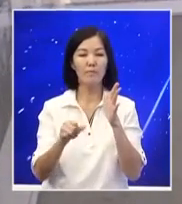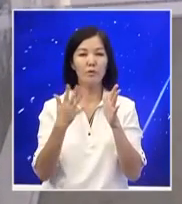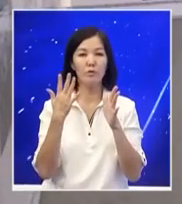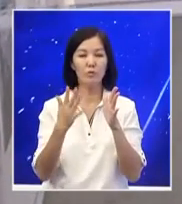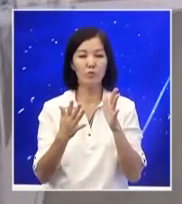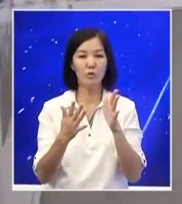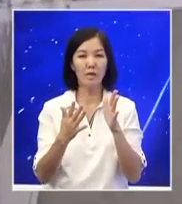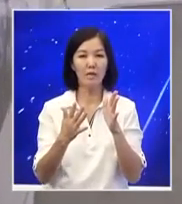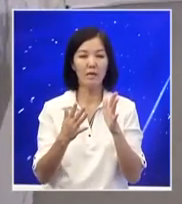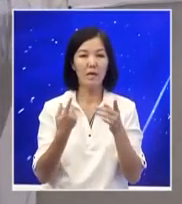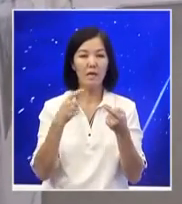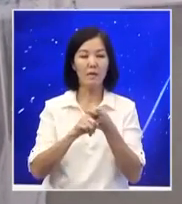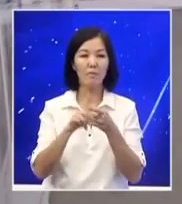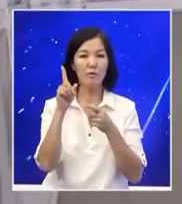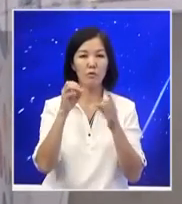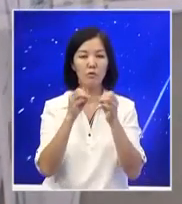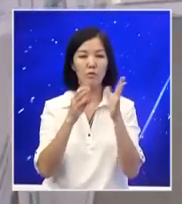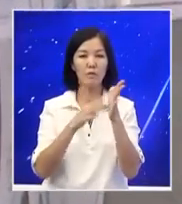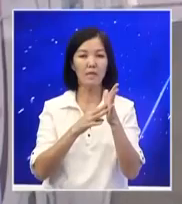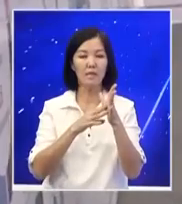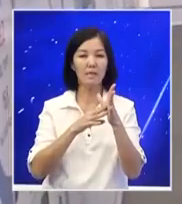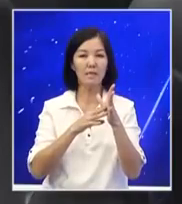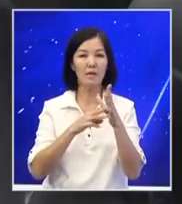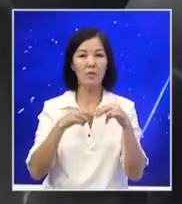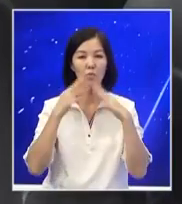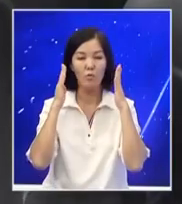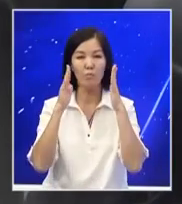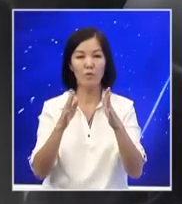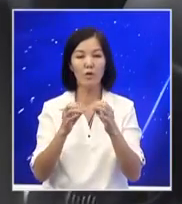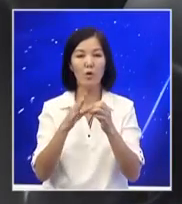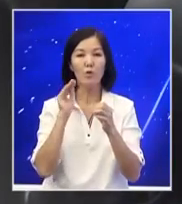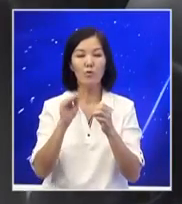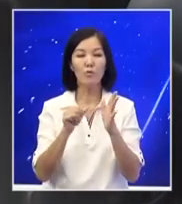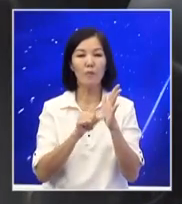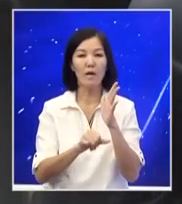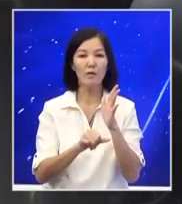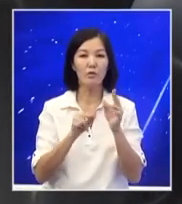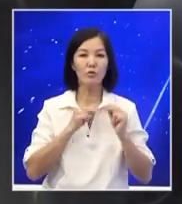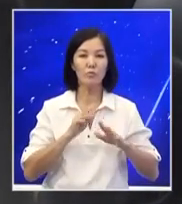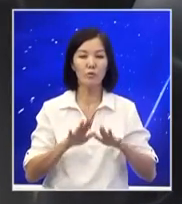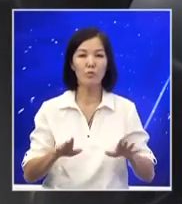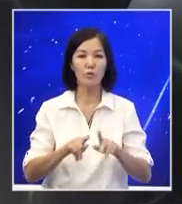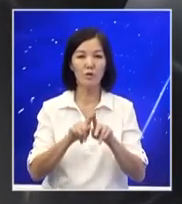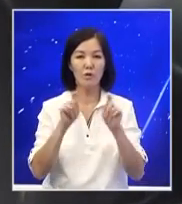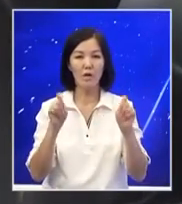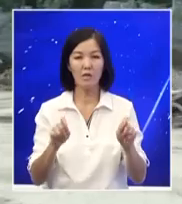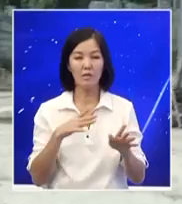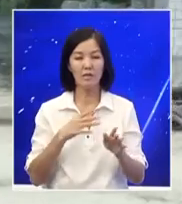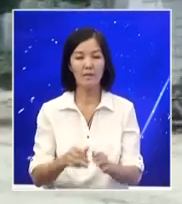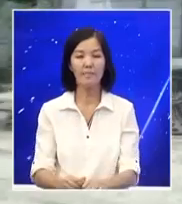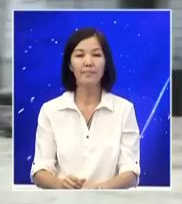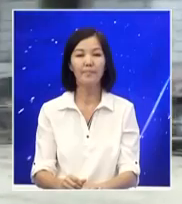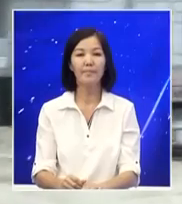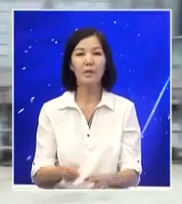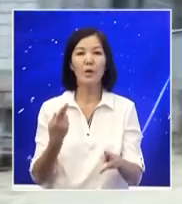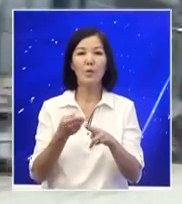транспорттық, коммуникациялық 118 және абаттандыруға көңіл бөлінеді. 14600 жұмыс орны құрылды. Аса